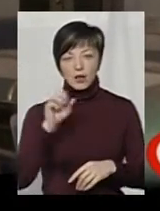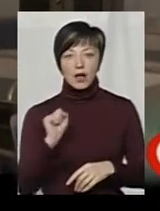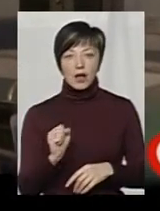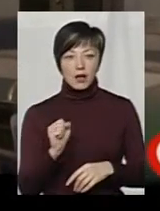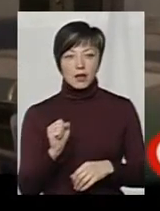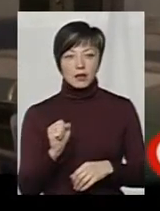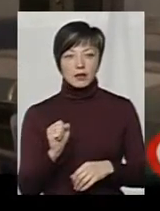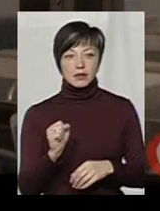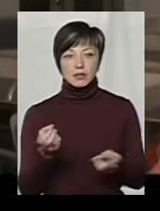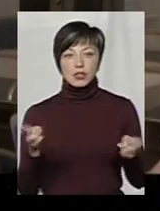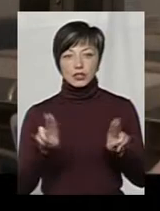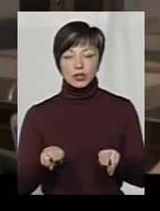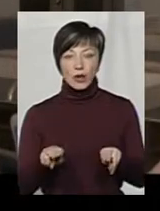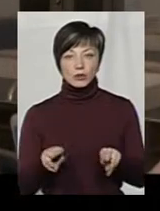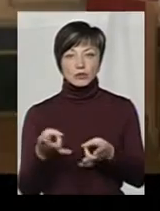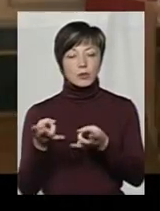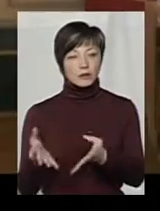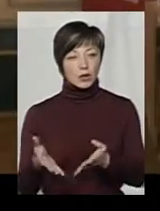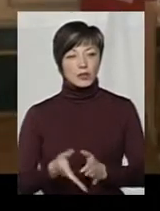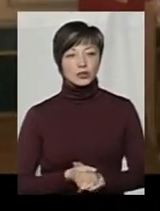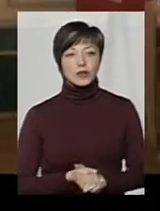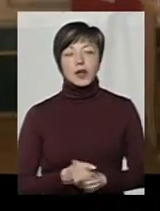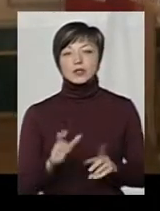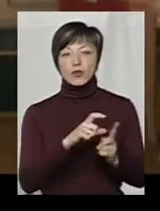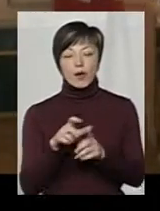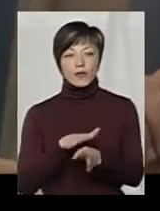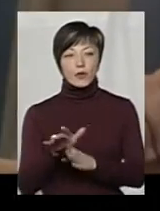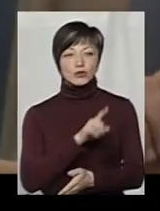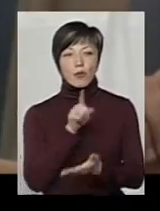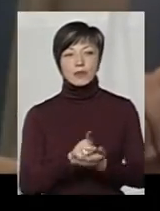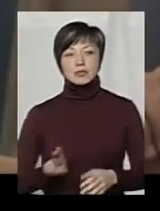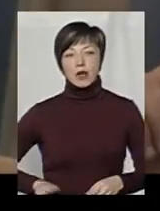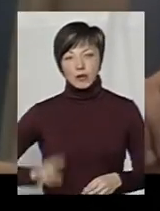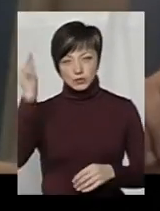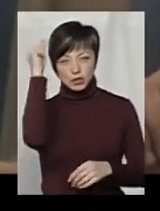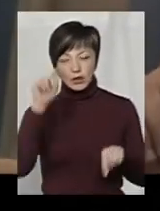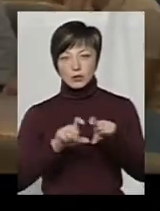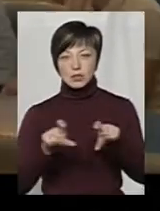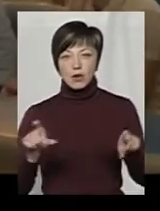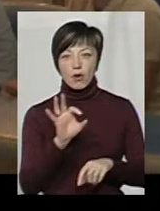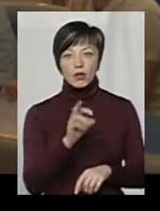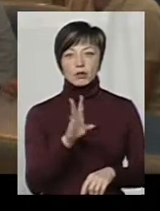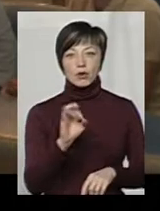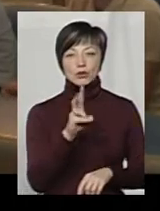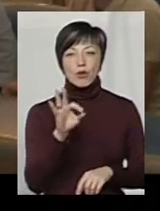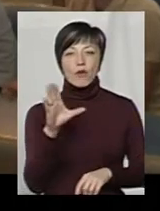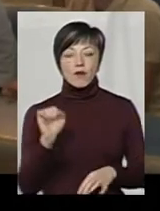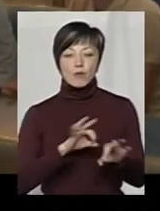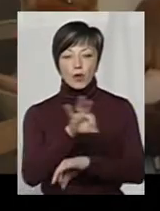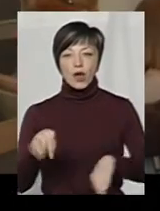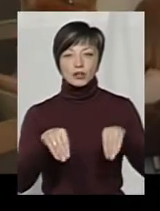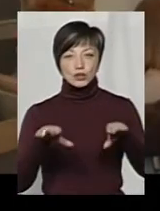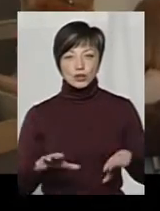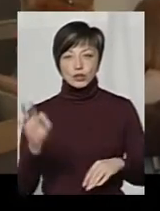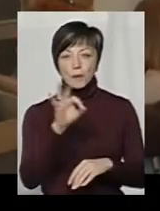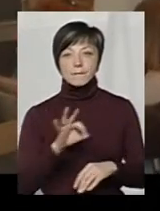вони залишаються на призволяще. За словами виконуючої обов'язки директора навчального закладу Олени Козлової, у проєкті рішення